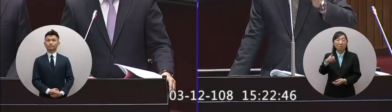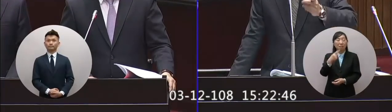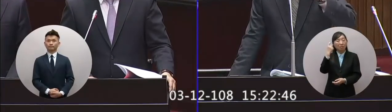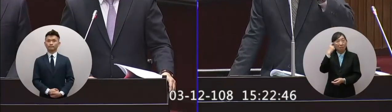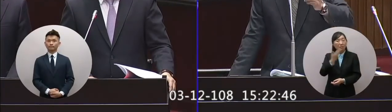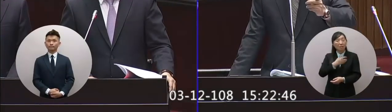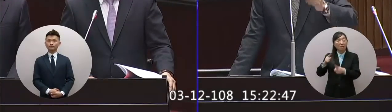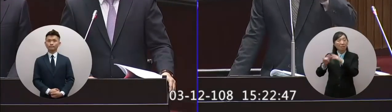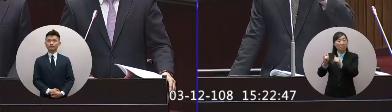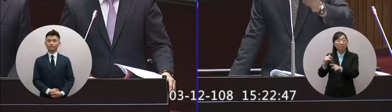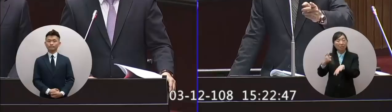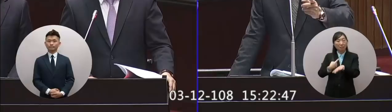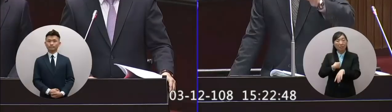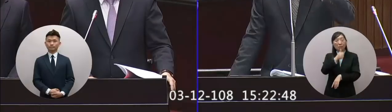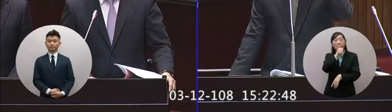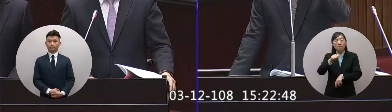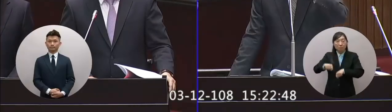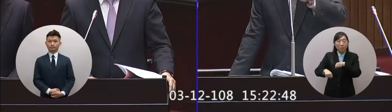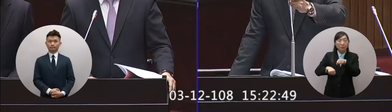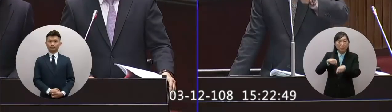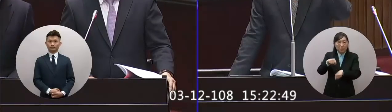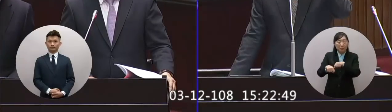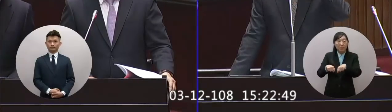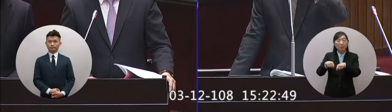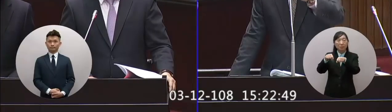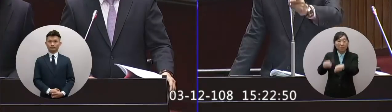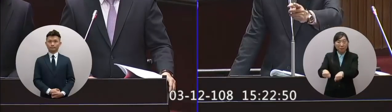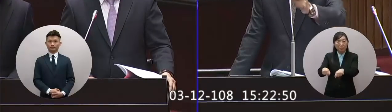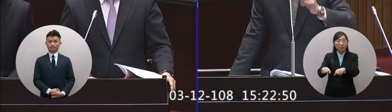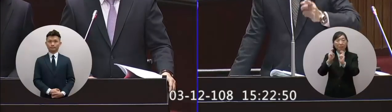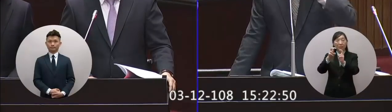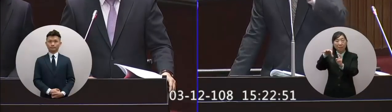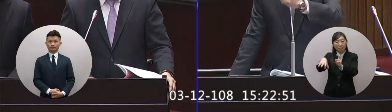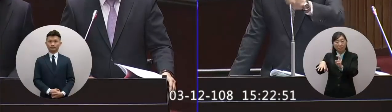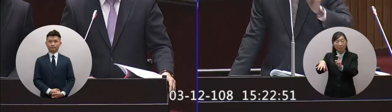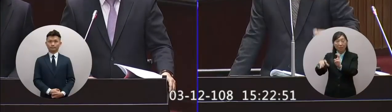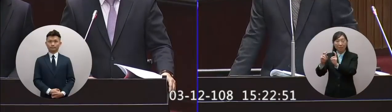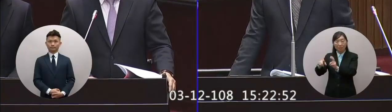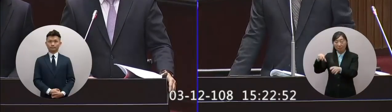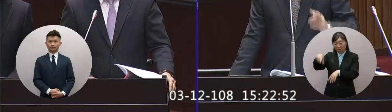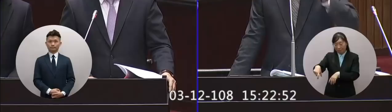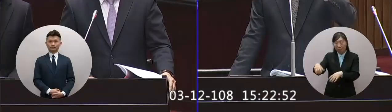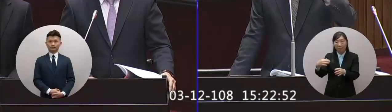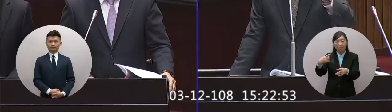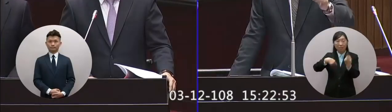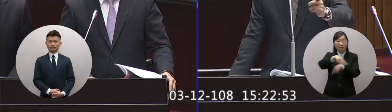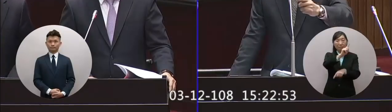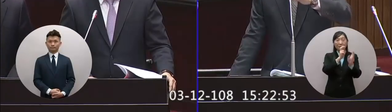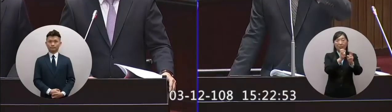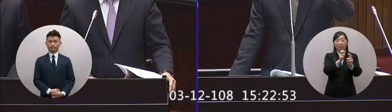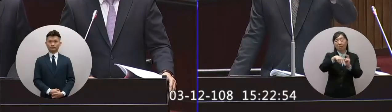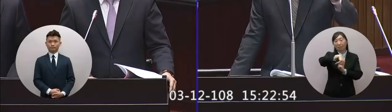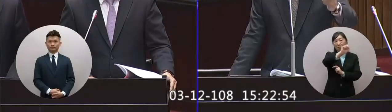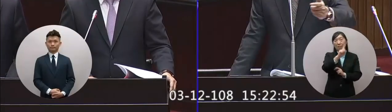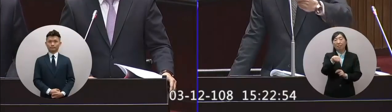姓自己能够从家出发，是骑脚踏车骑到了捷运站，放脚踏车放在捷运站去搭捷运，这样子让整个